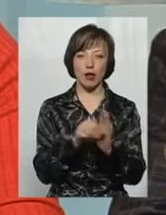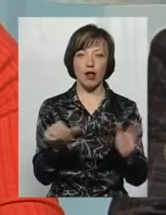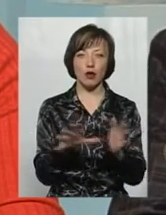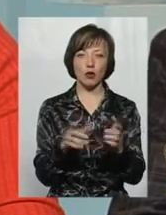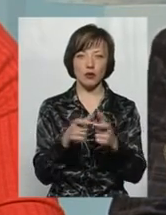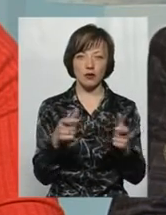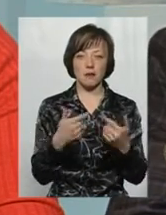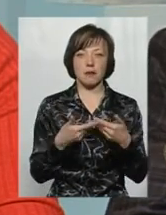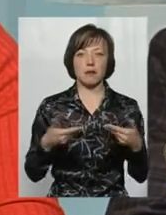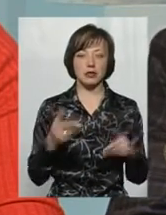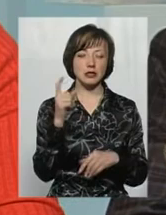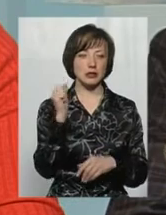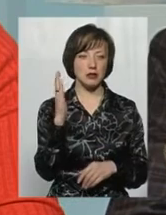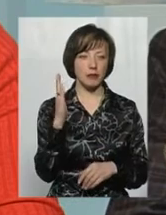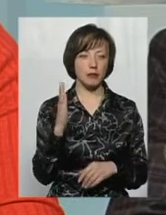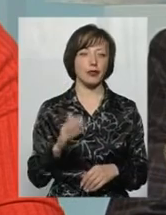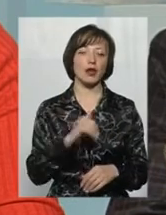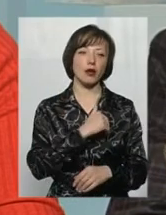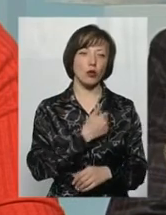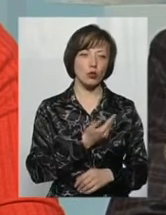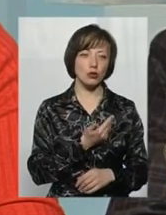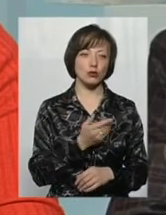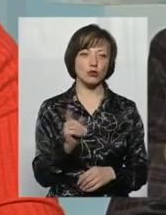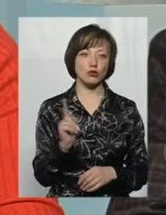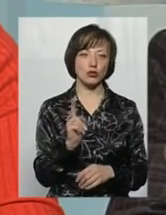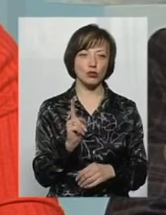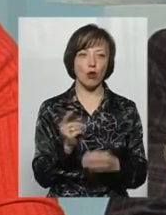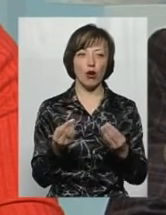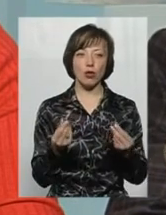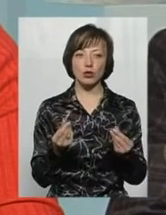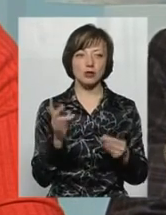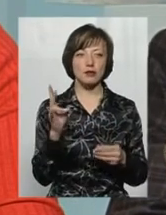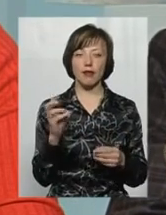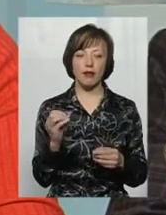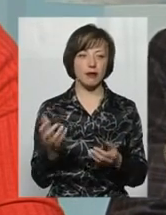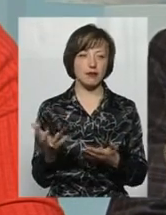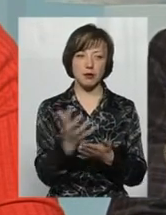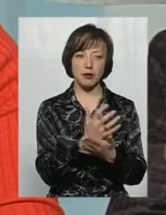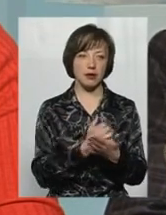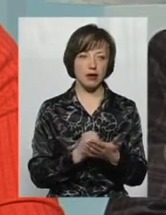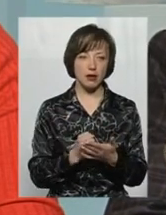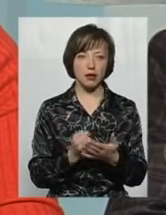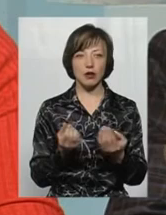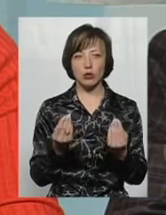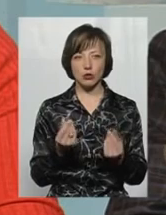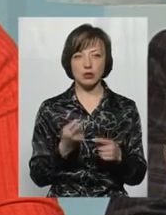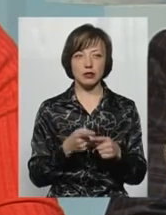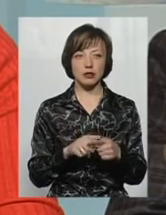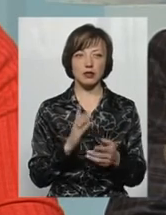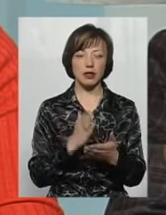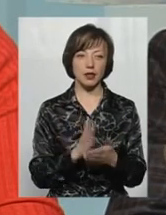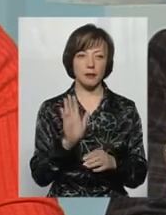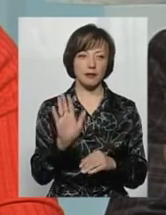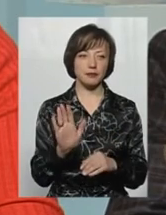наприклад, за. Ми хочемо, щоб ми кошти не збирали. Кошти це є, нехай